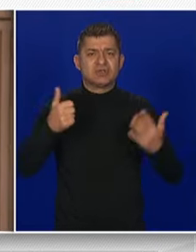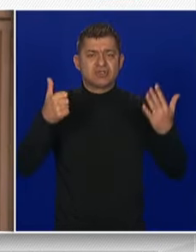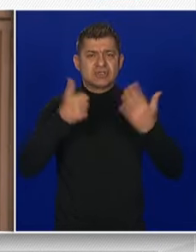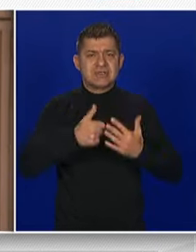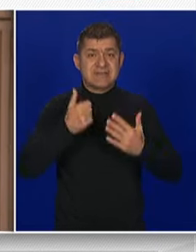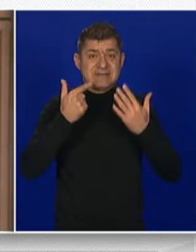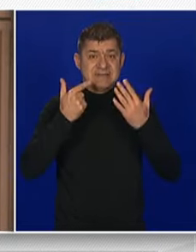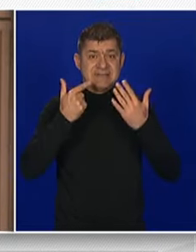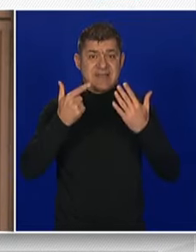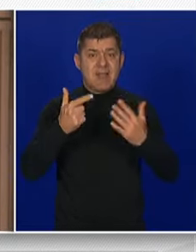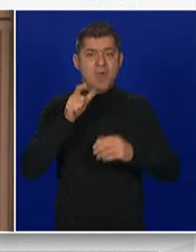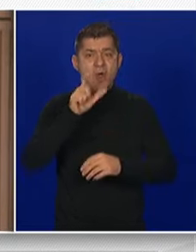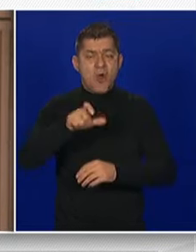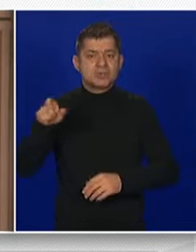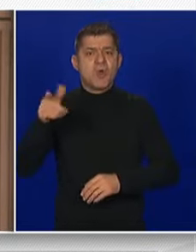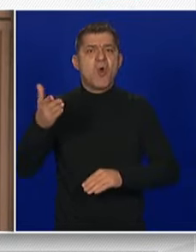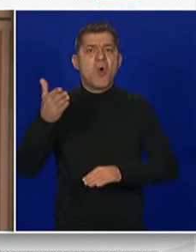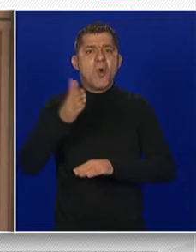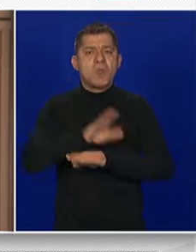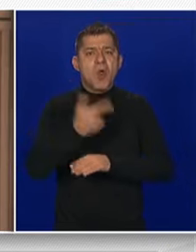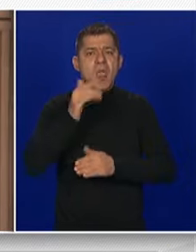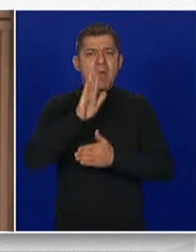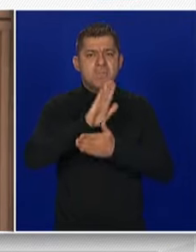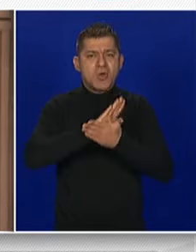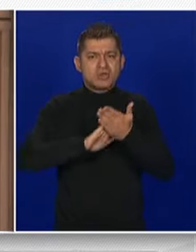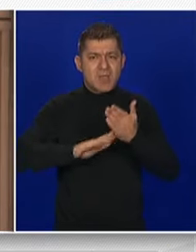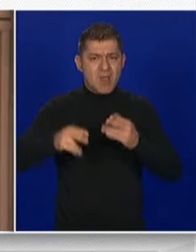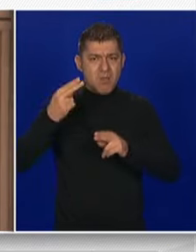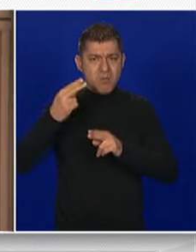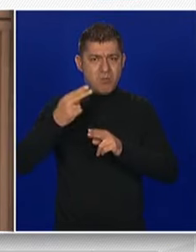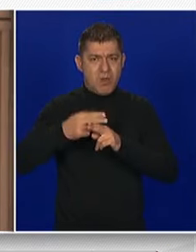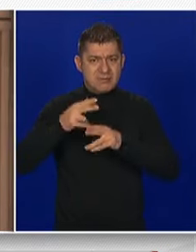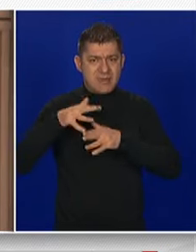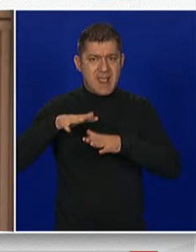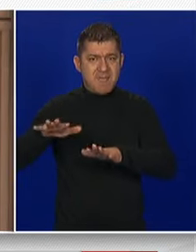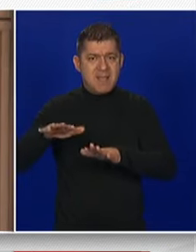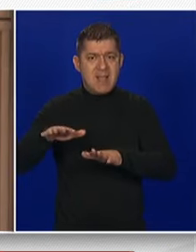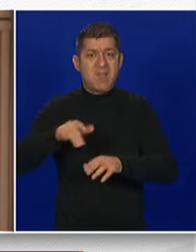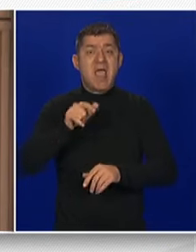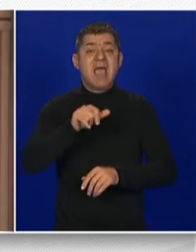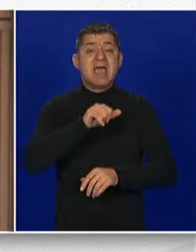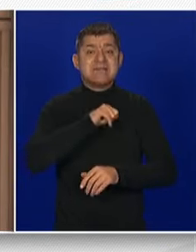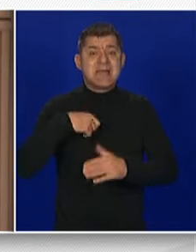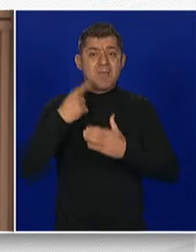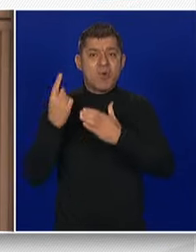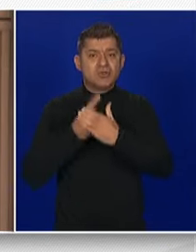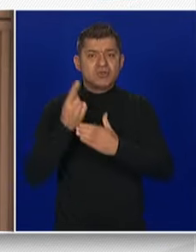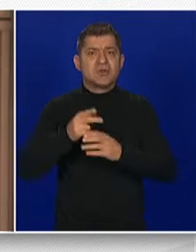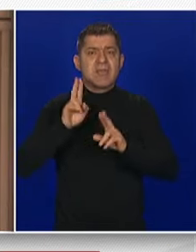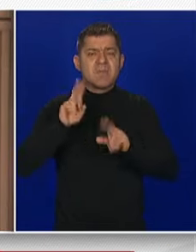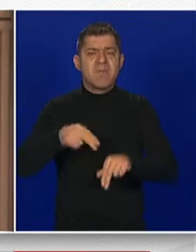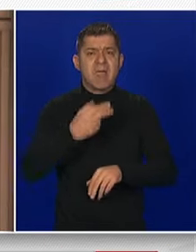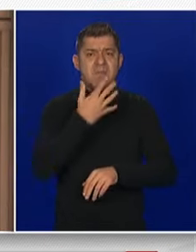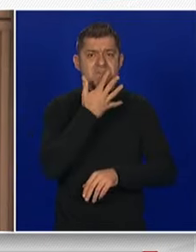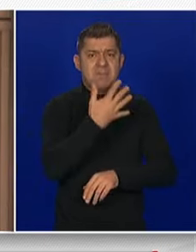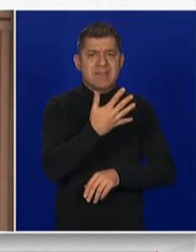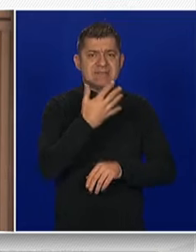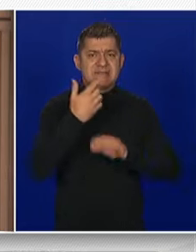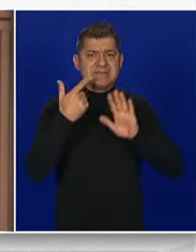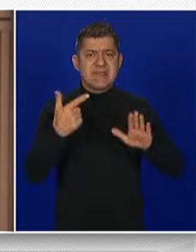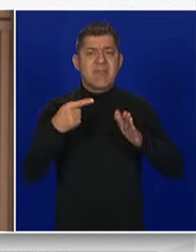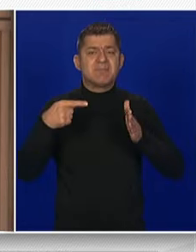2367 osoba preminulih od početka epidemije. Samoizolaciji u ovom trenutku imamo